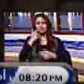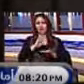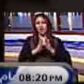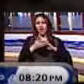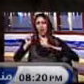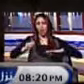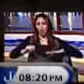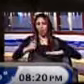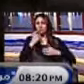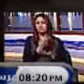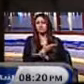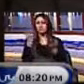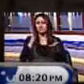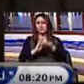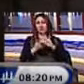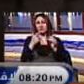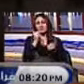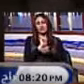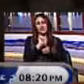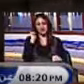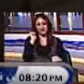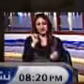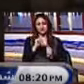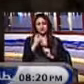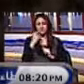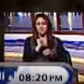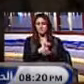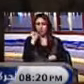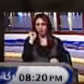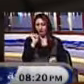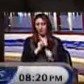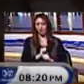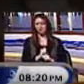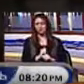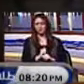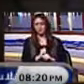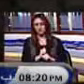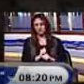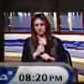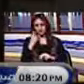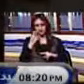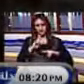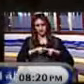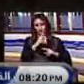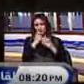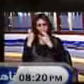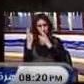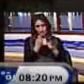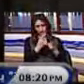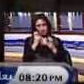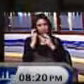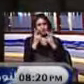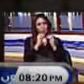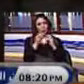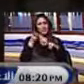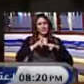الحكم، لو ان الحكم متوقع طبعا ان هو يطلع بهذا الشكل. طيب هل في اي حاجه لفتت نظرك ثانيه في داخل القاعه